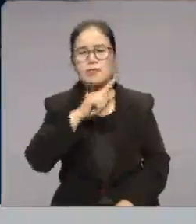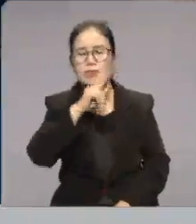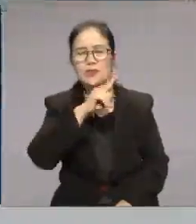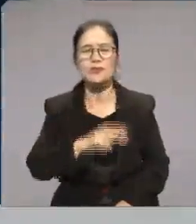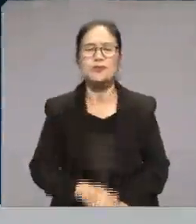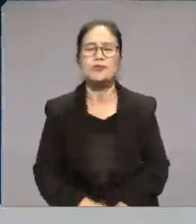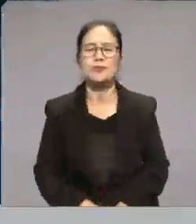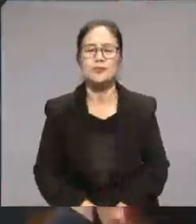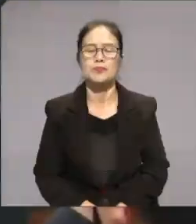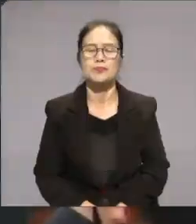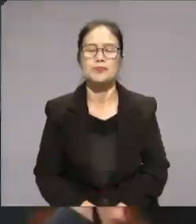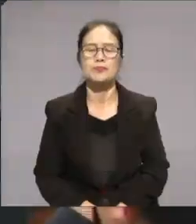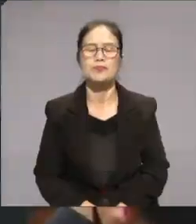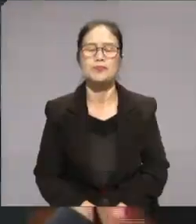기자입니다.